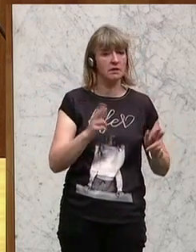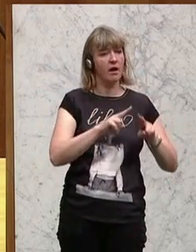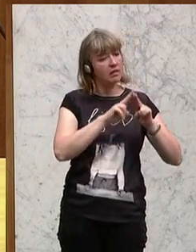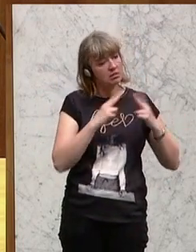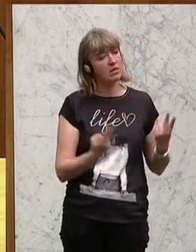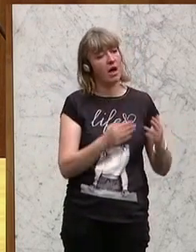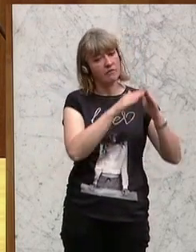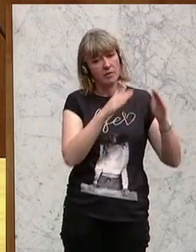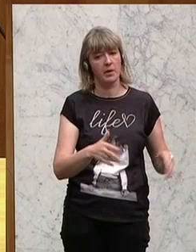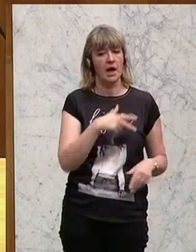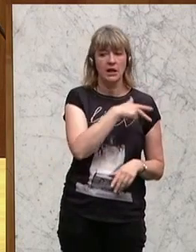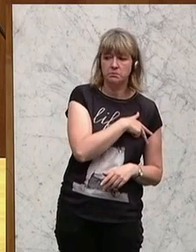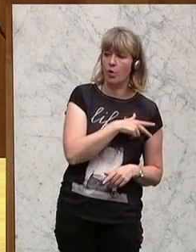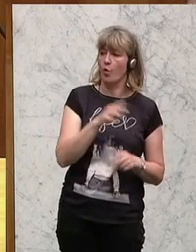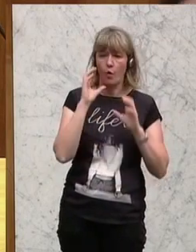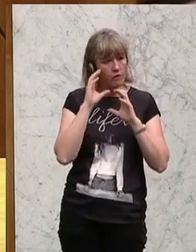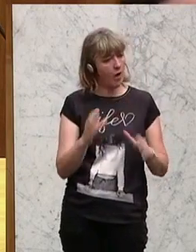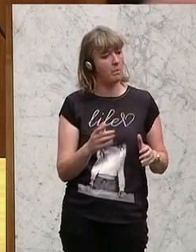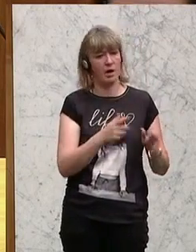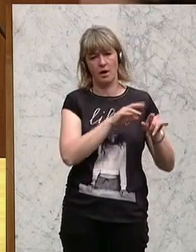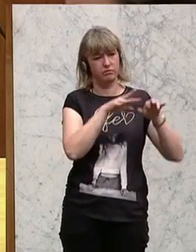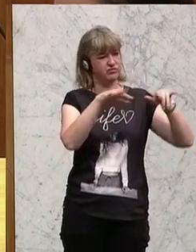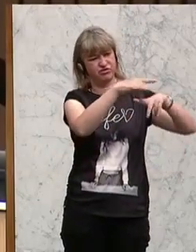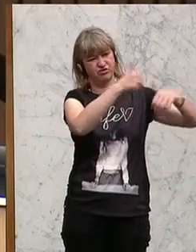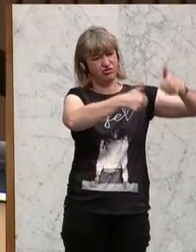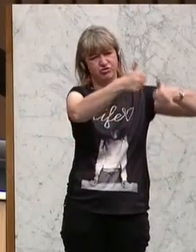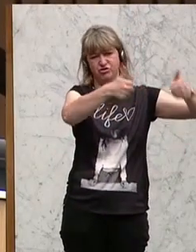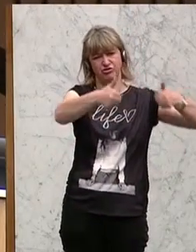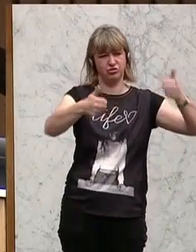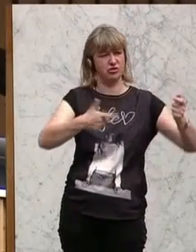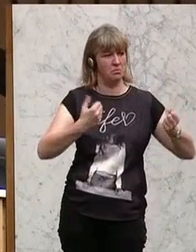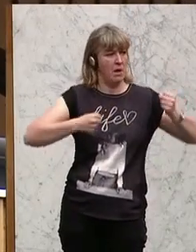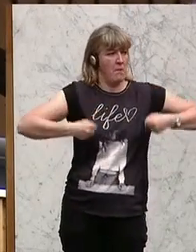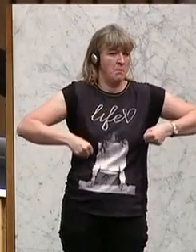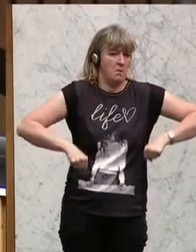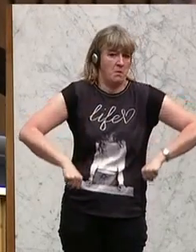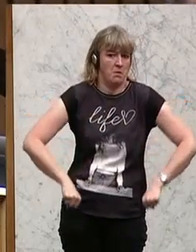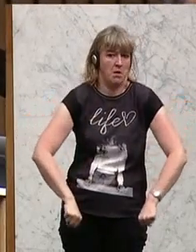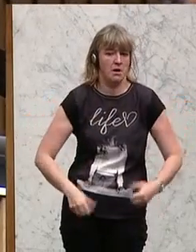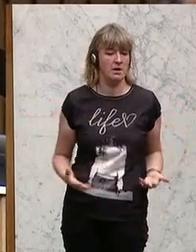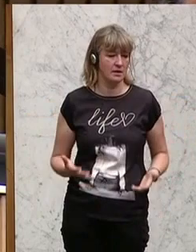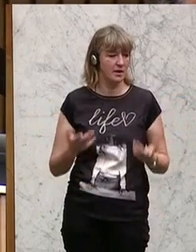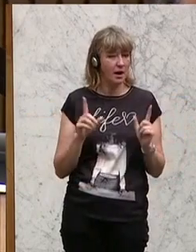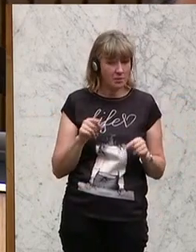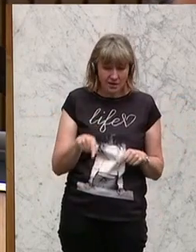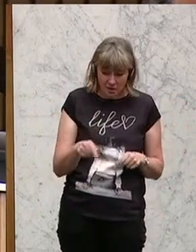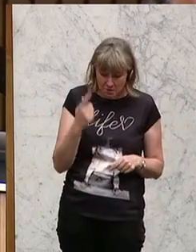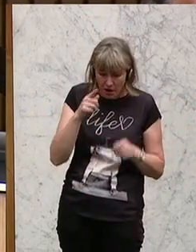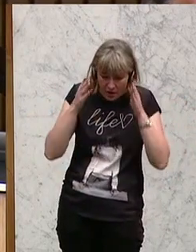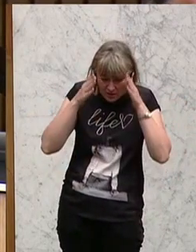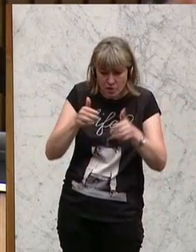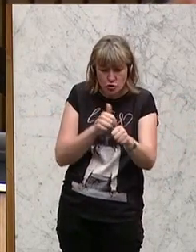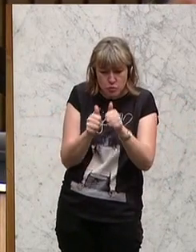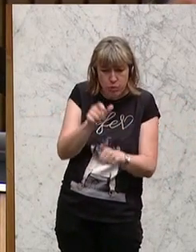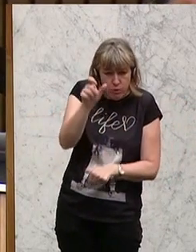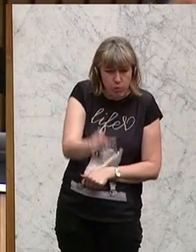von SPÖ und ÖVP-Politikern wimmelt. Die gewinnen an Macht. Und der, um den es eigentlich gehen sollte im Sport, der